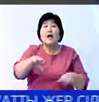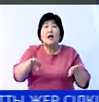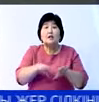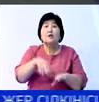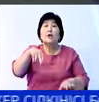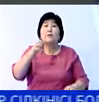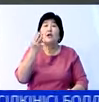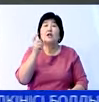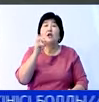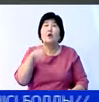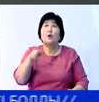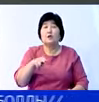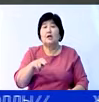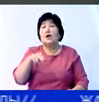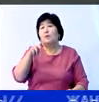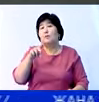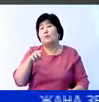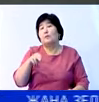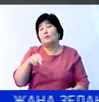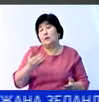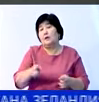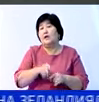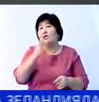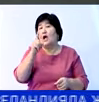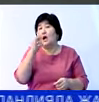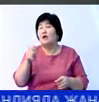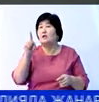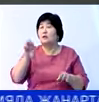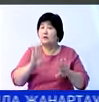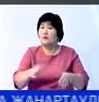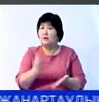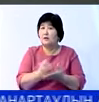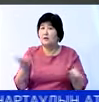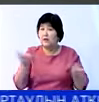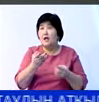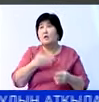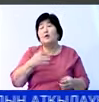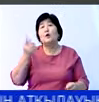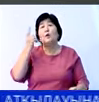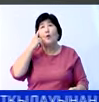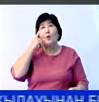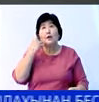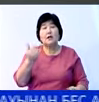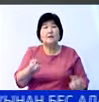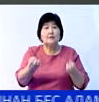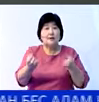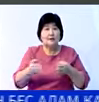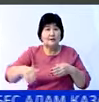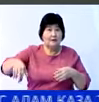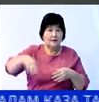пешеходный переходтар Шанхайлыққа да орнатылып кетті. Ол жаққа да қарау керек болды. Ол тек жаңағы менің ойымша тек мына жаққа да қарап, осы